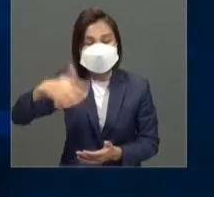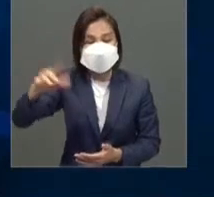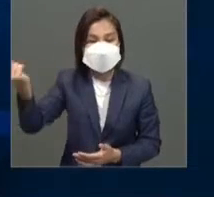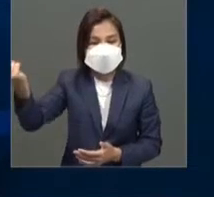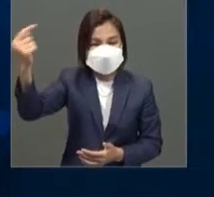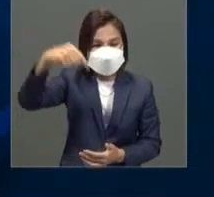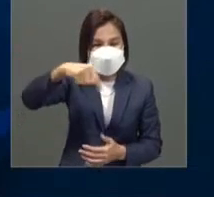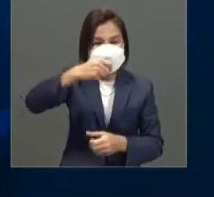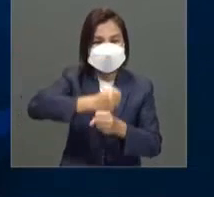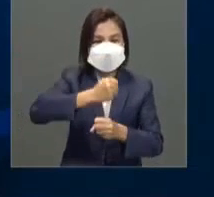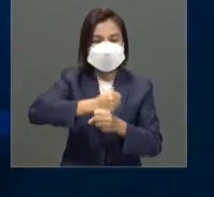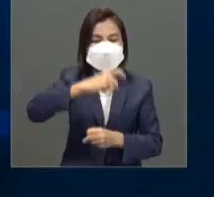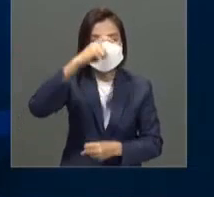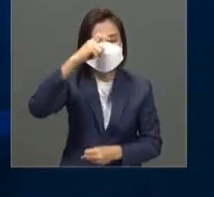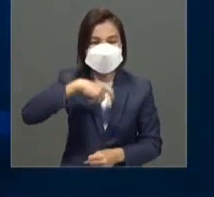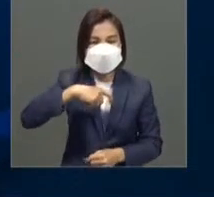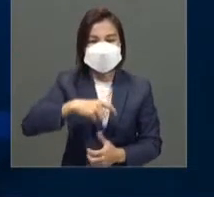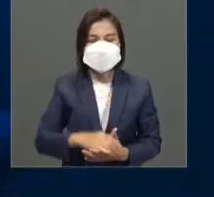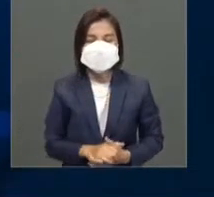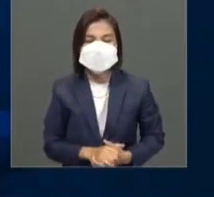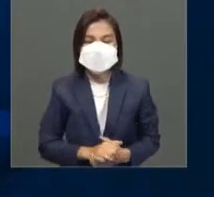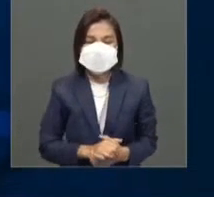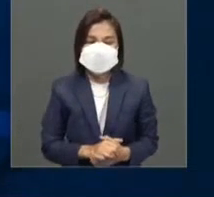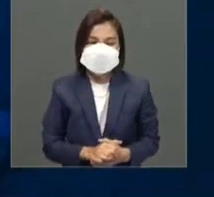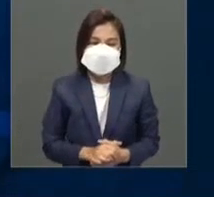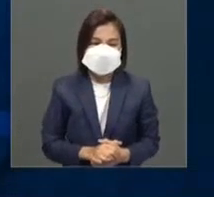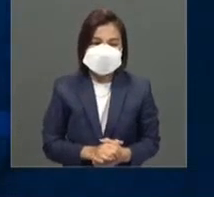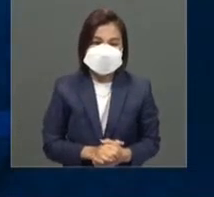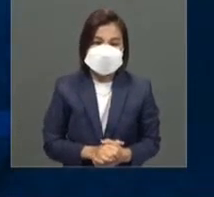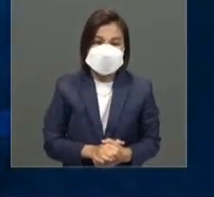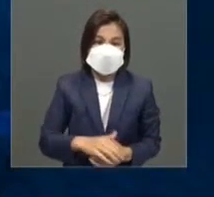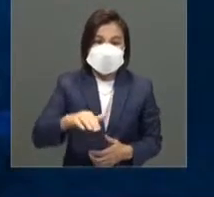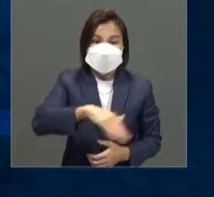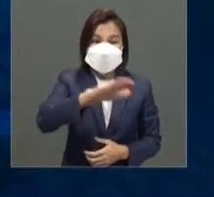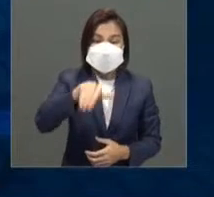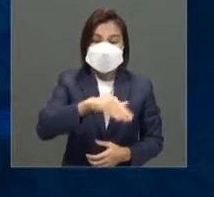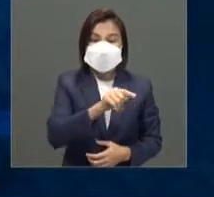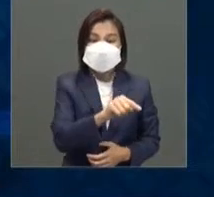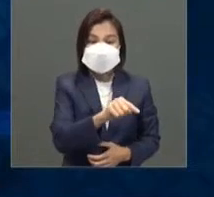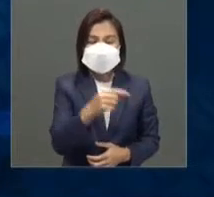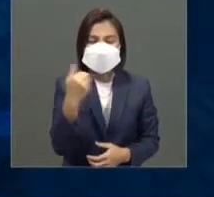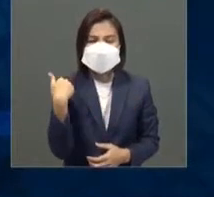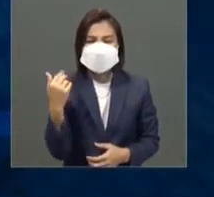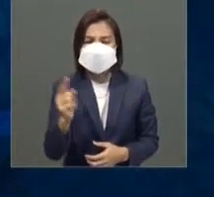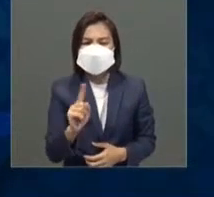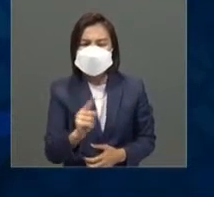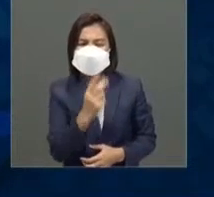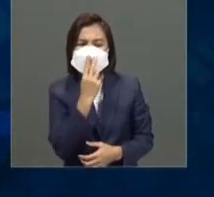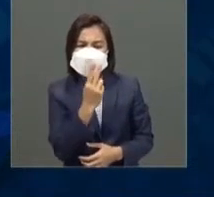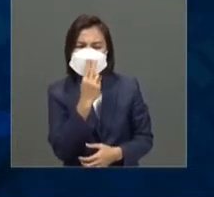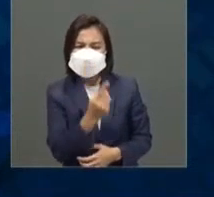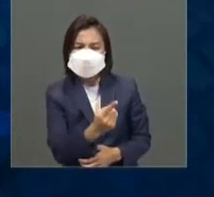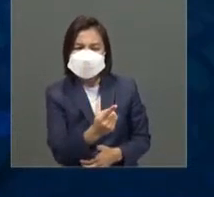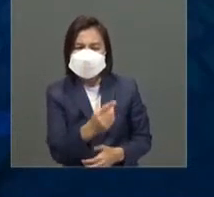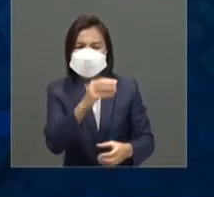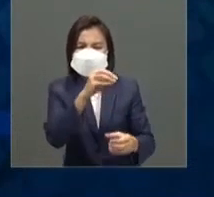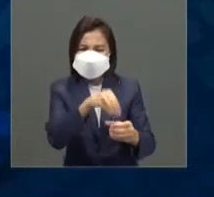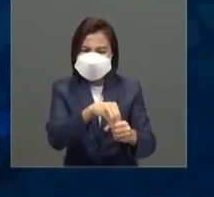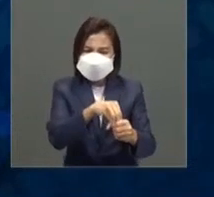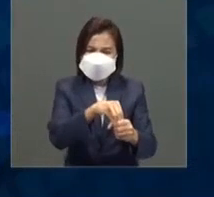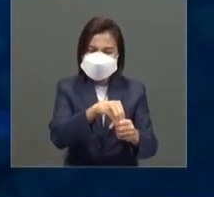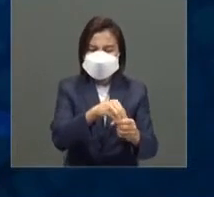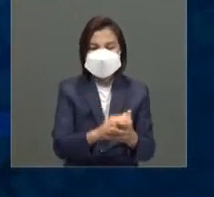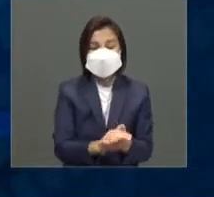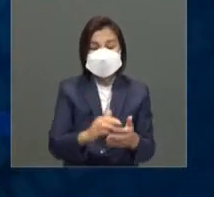ำลังสำคัญของประเทศไทยต่อไปนะครับเพราะฉะนั้นอันนี้ก็เป็นส่วนหนึ่งนะครับที่ ทำให้เราเห็นว่าเราจะอยู่กับโควิดได้อย่างไรน